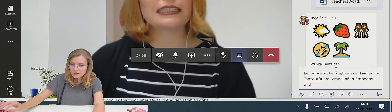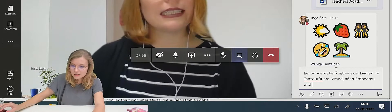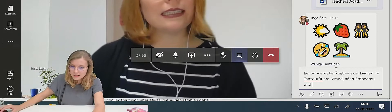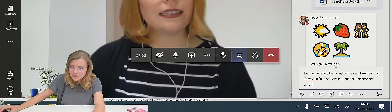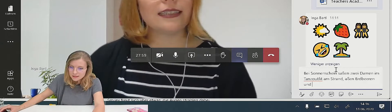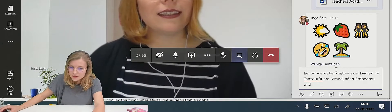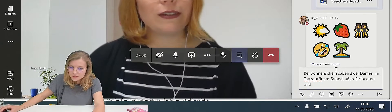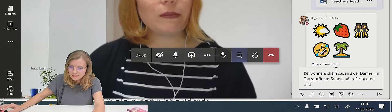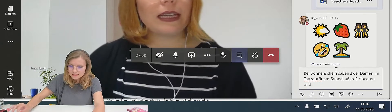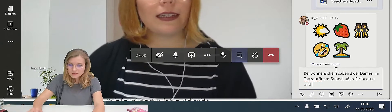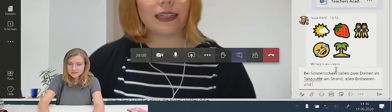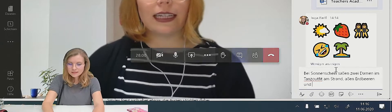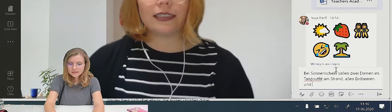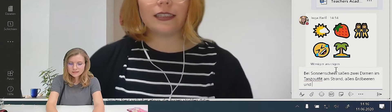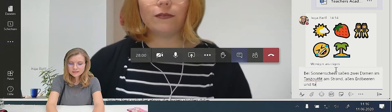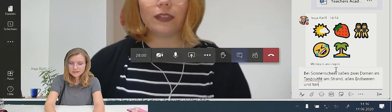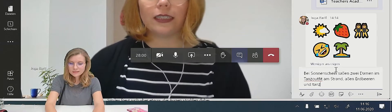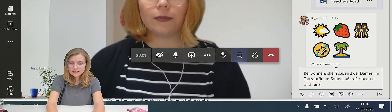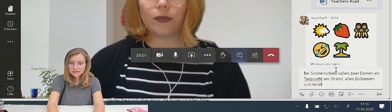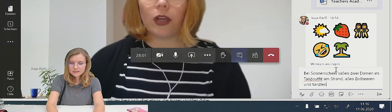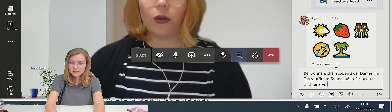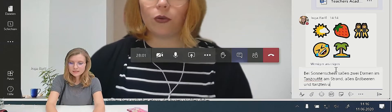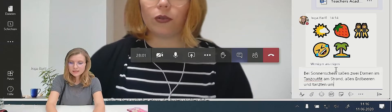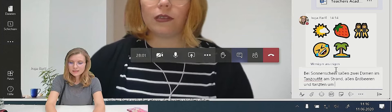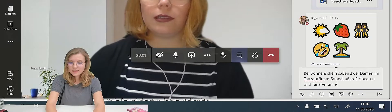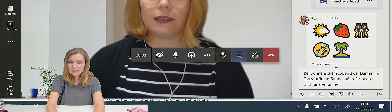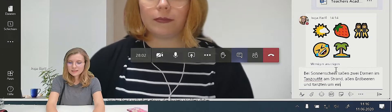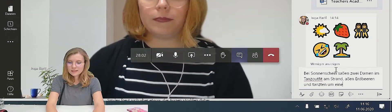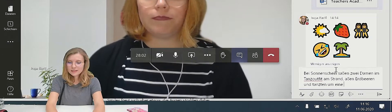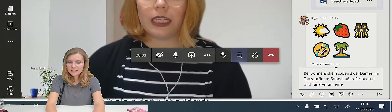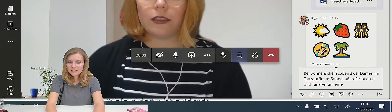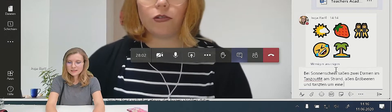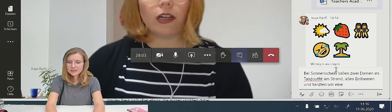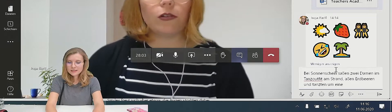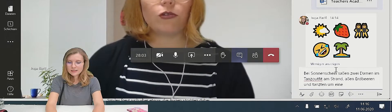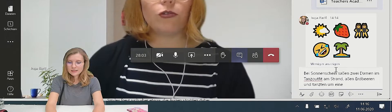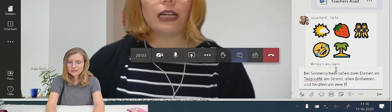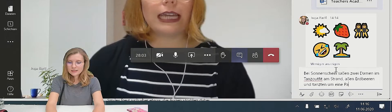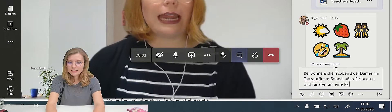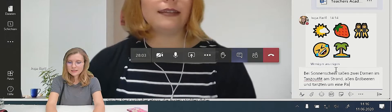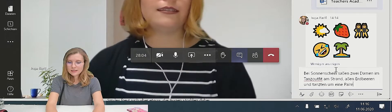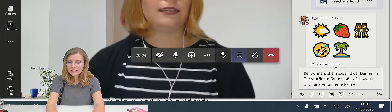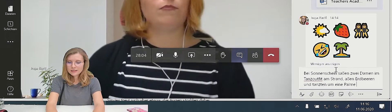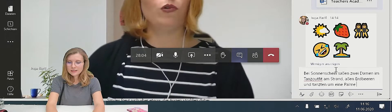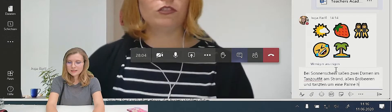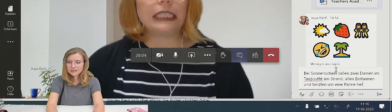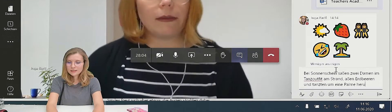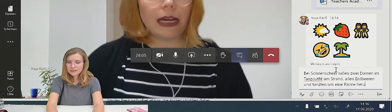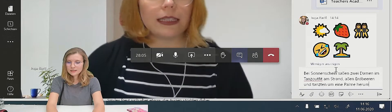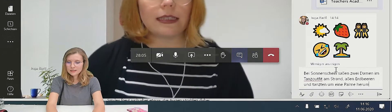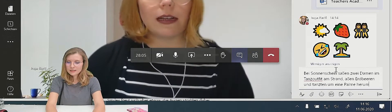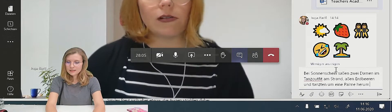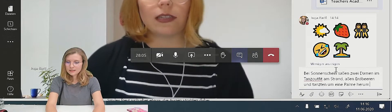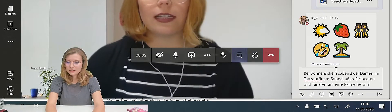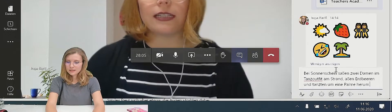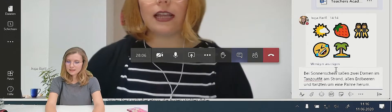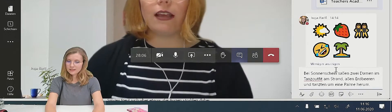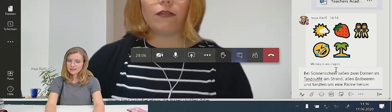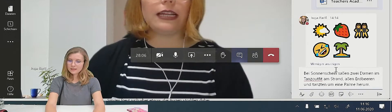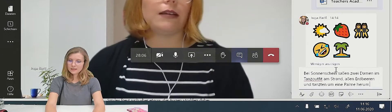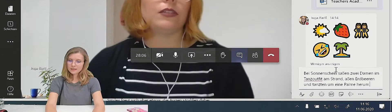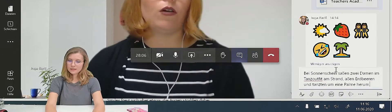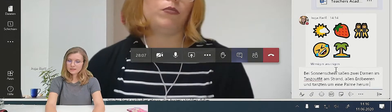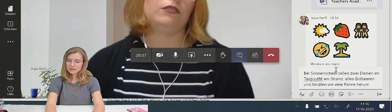man merkt richtig, wie man da kreativ wird. Und die Schülerinnen und Schüler kennen diese Emojis ja meistens auch. Das